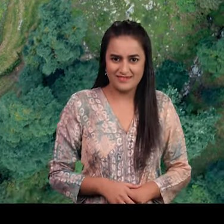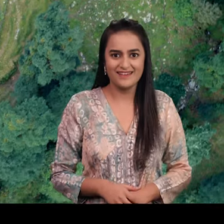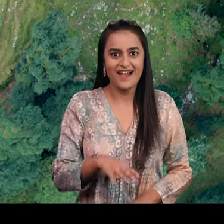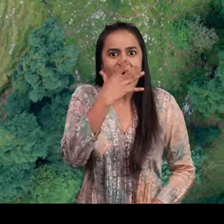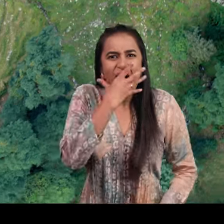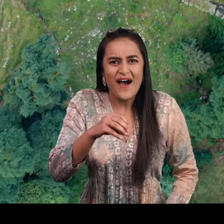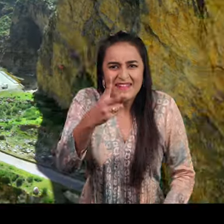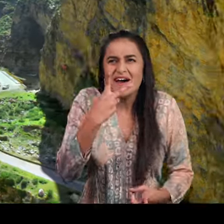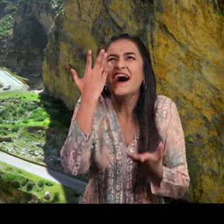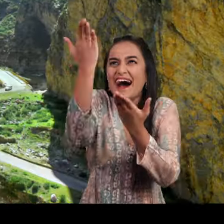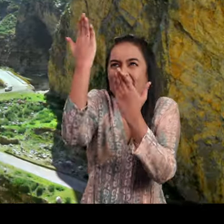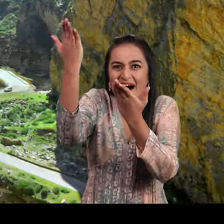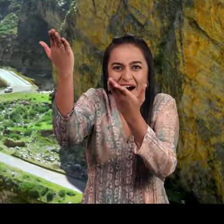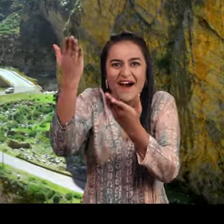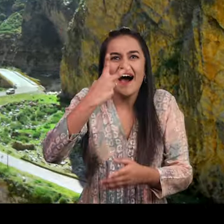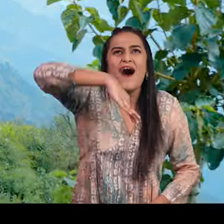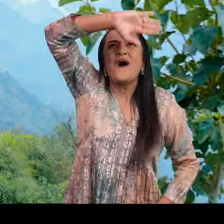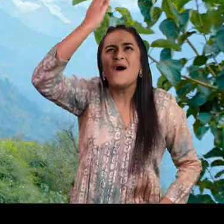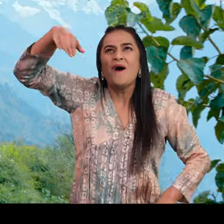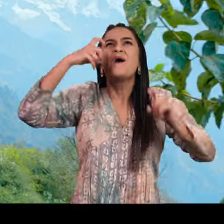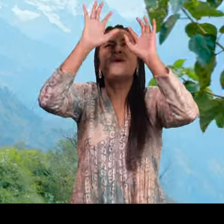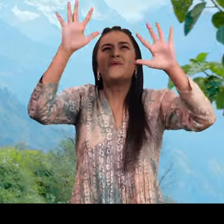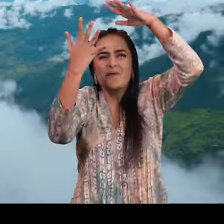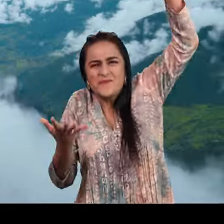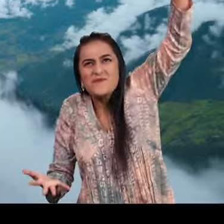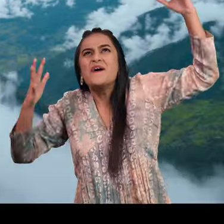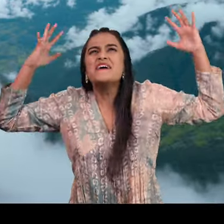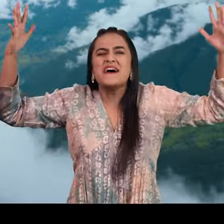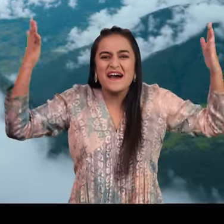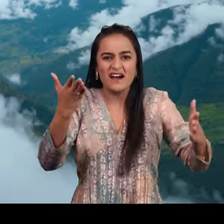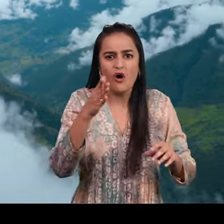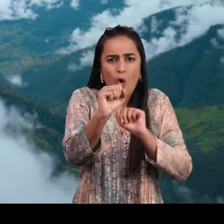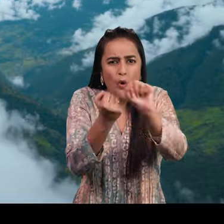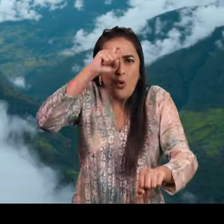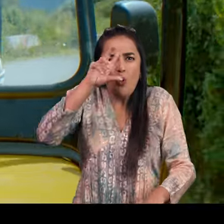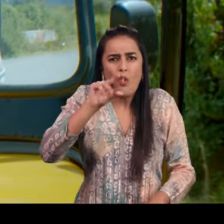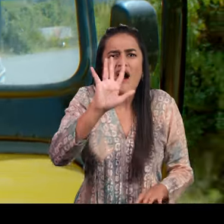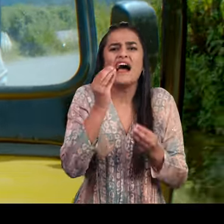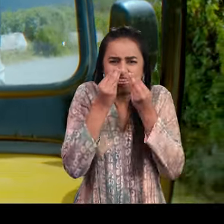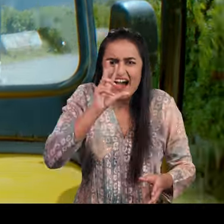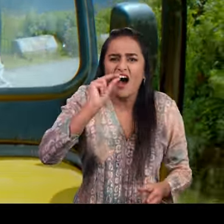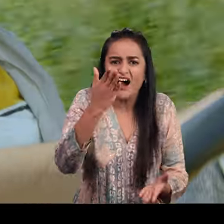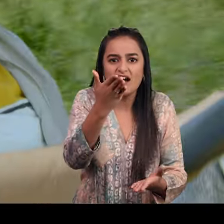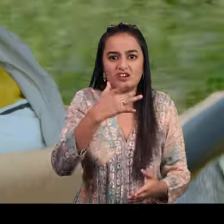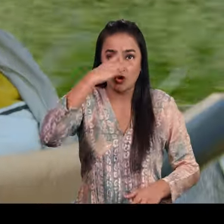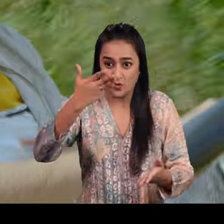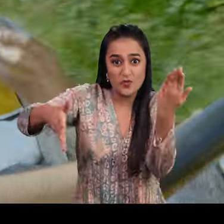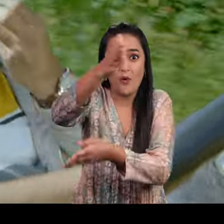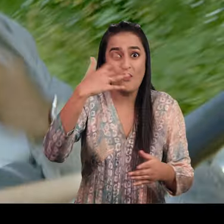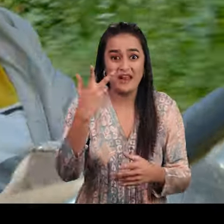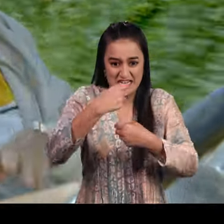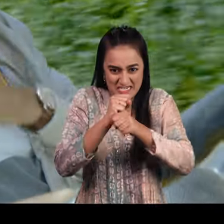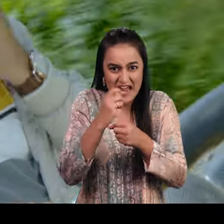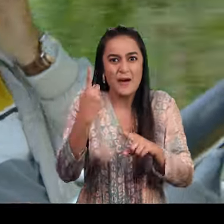તંબુરો આદિત્ય, આદિત્ય ત્યાં જો, હિમાચ્છાદિત વિરાટ શિખર. પપ્પા કઈક સમજાયું ગુજરાતી તો બોલો. તમને